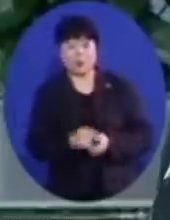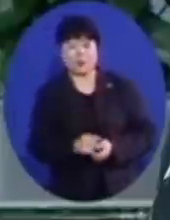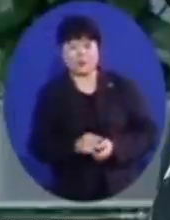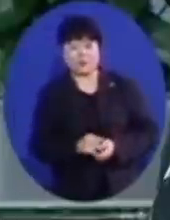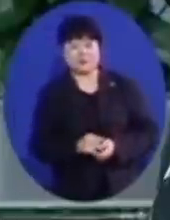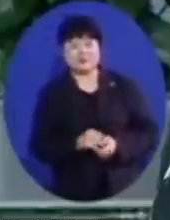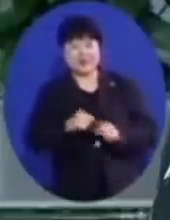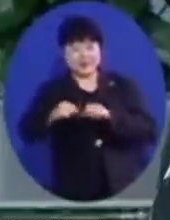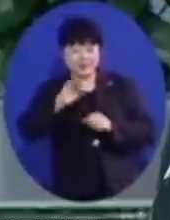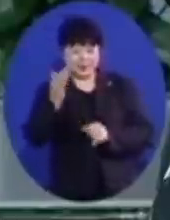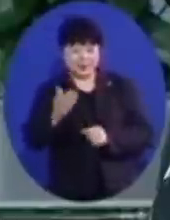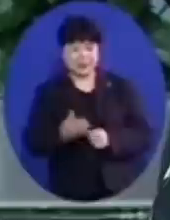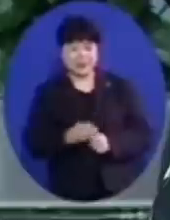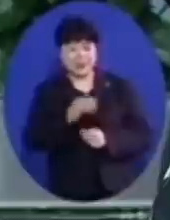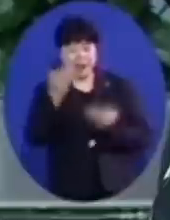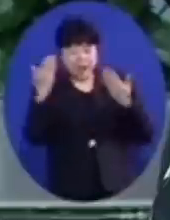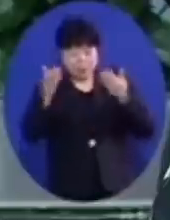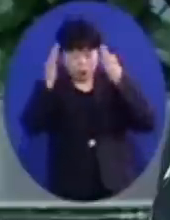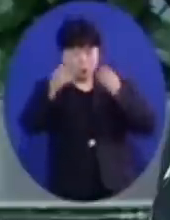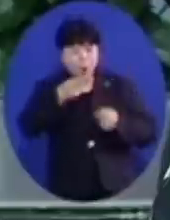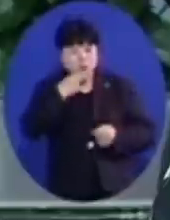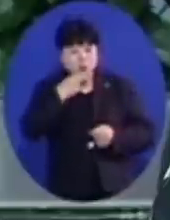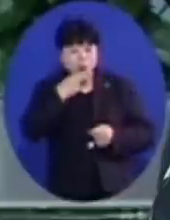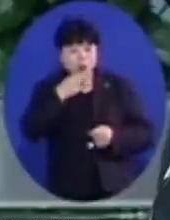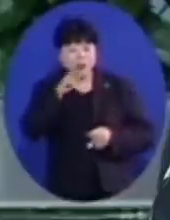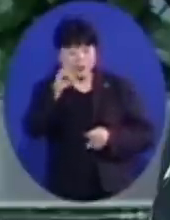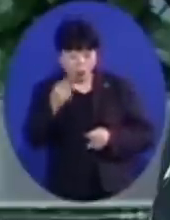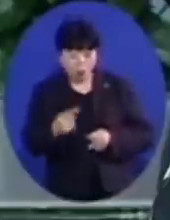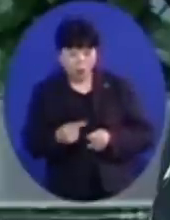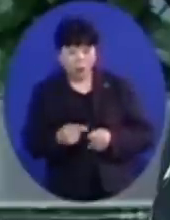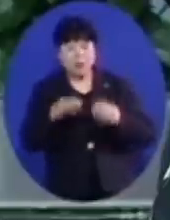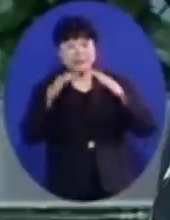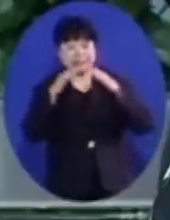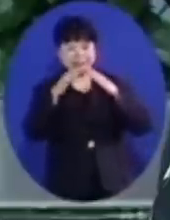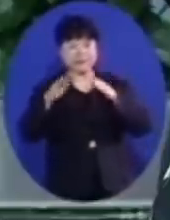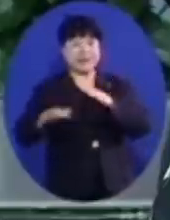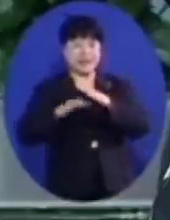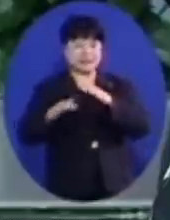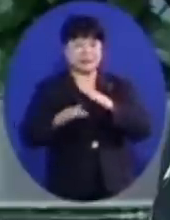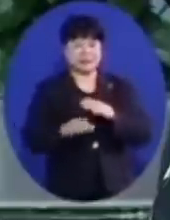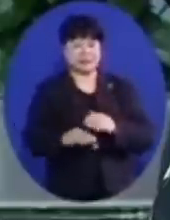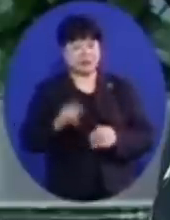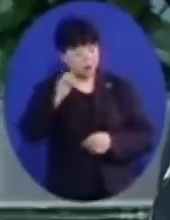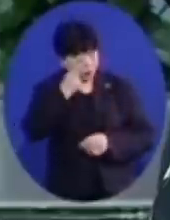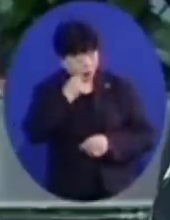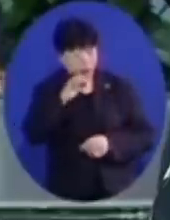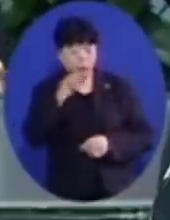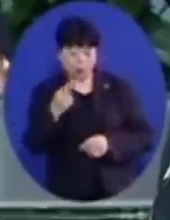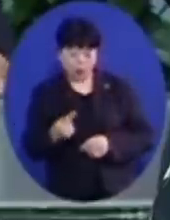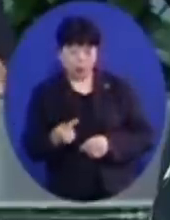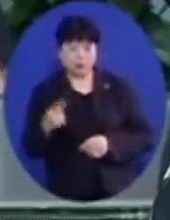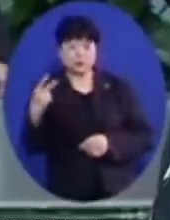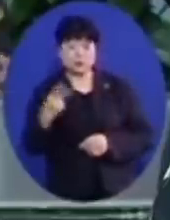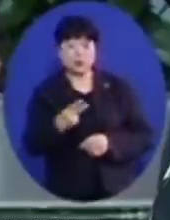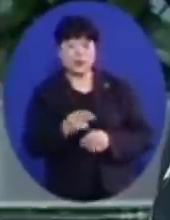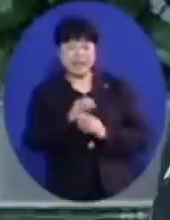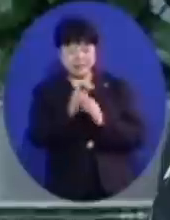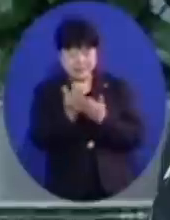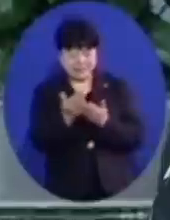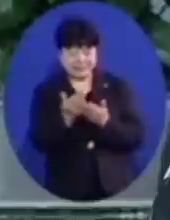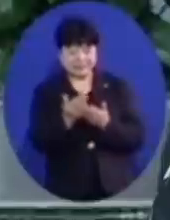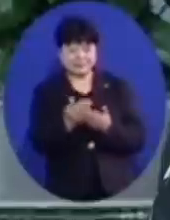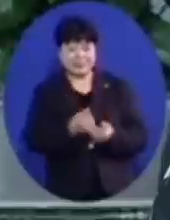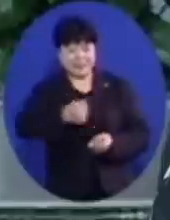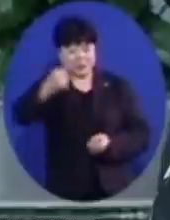우리가 학교 공부를 많이 못 했어도 집안이 훌륭하지 못해도 성경을